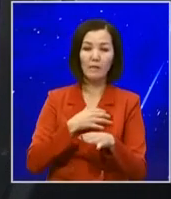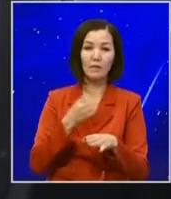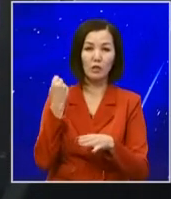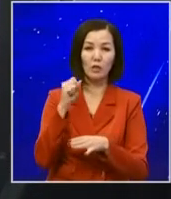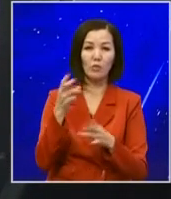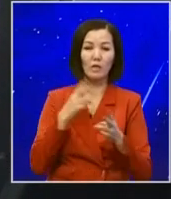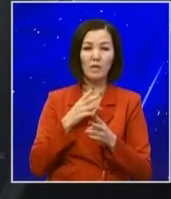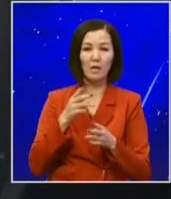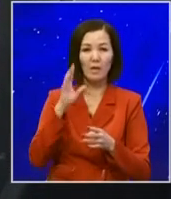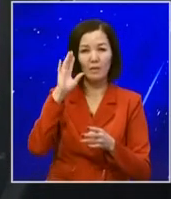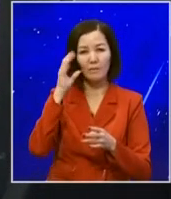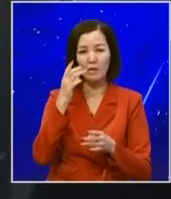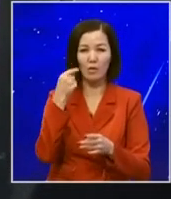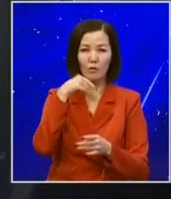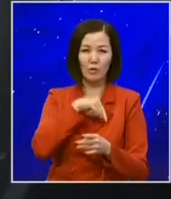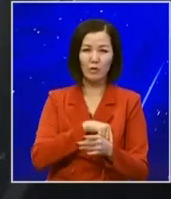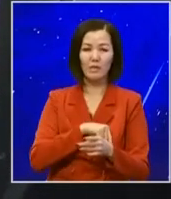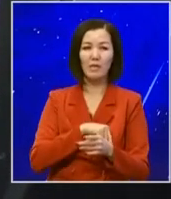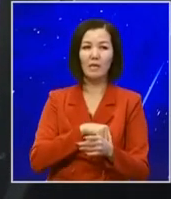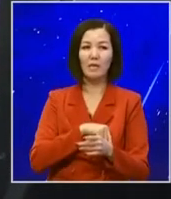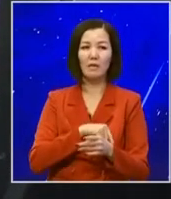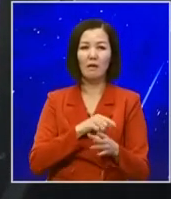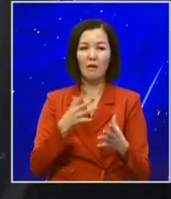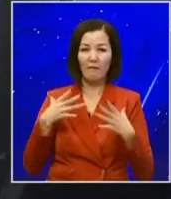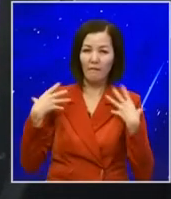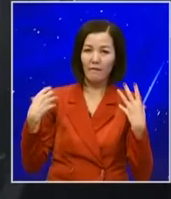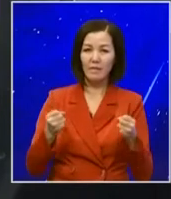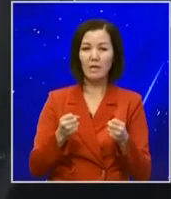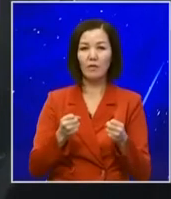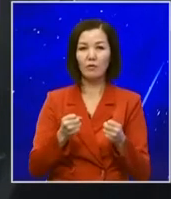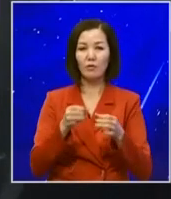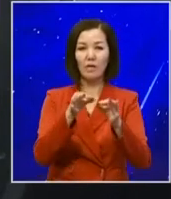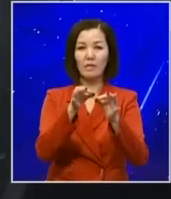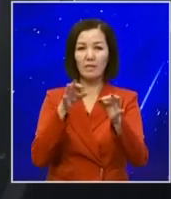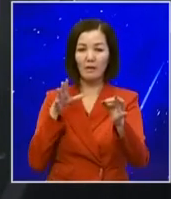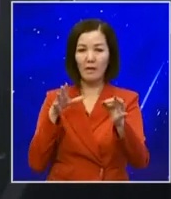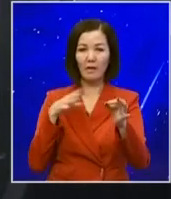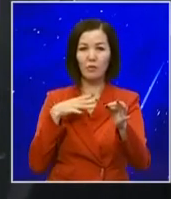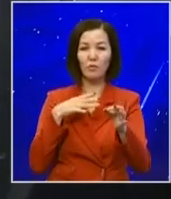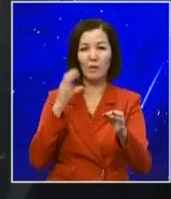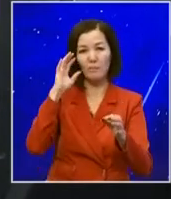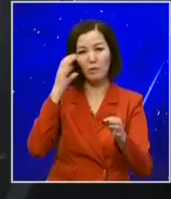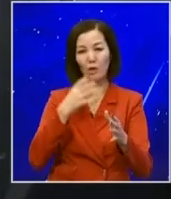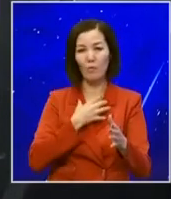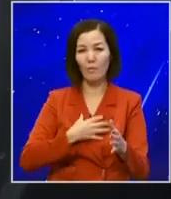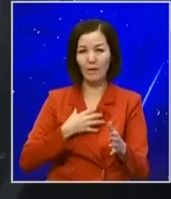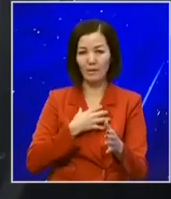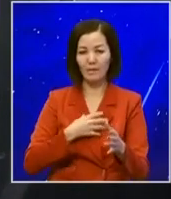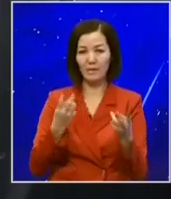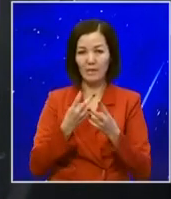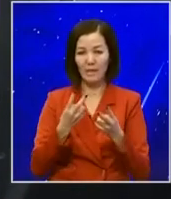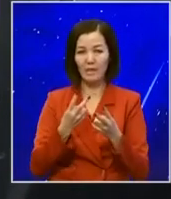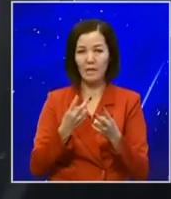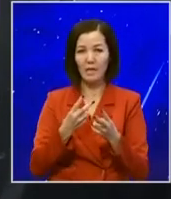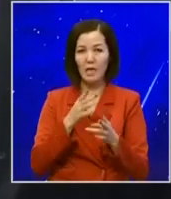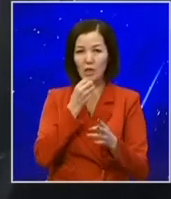сол психологиялық түрде, физикалық түрде. Әрине ол ең біздің садаға ту түрімізде психологиялық түрде өте маңызды. Психологиялық түрде